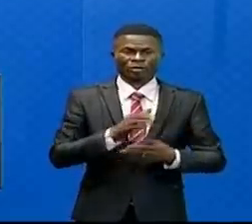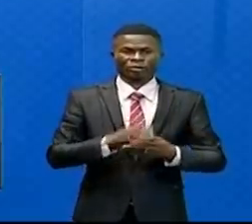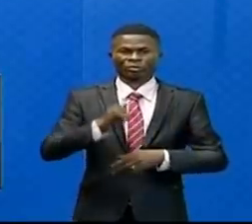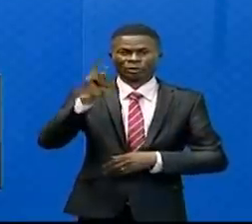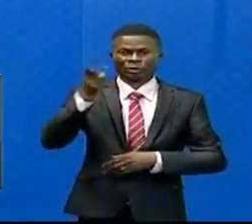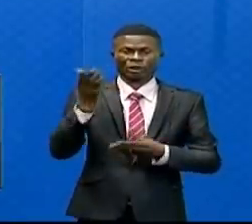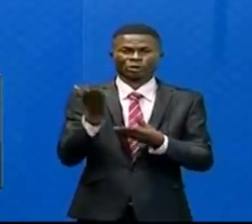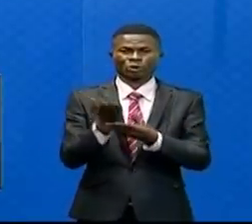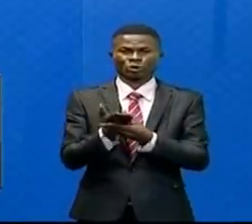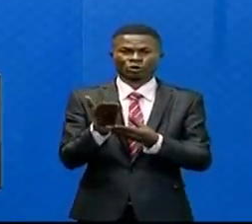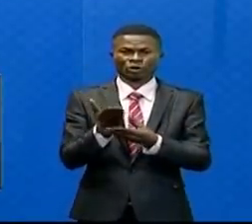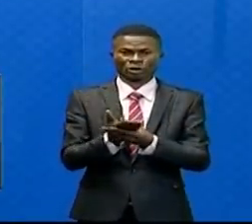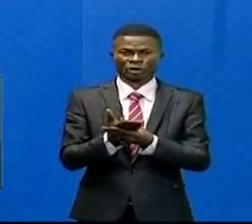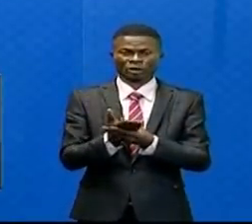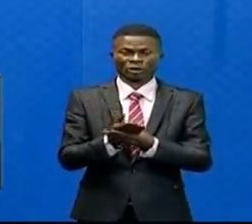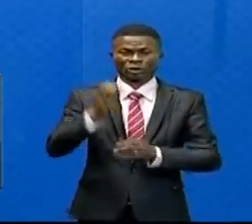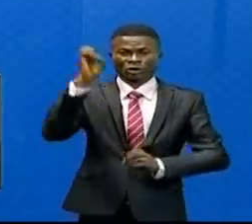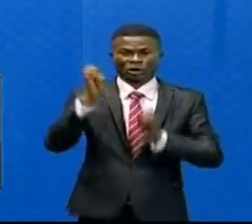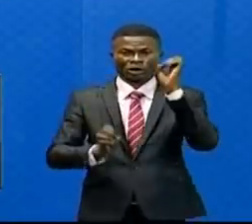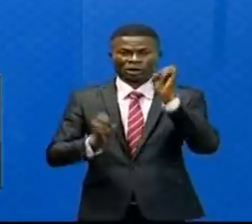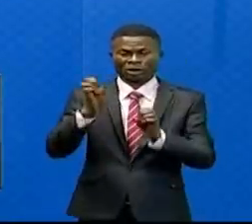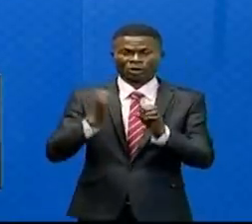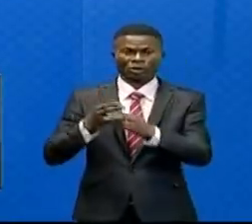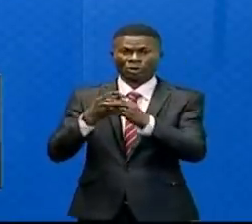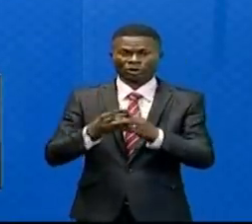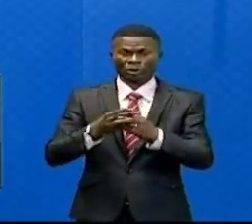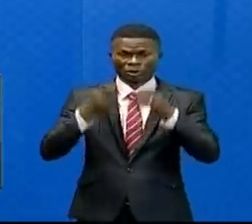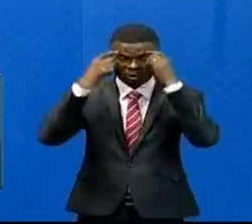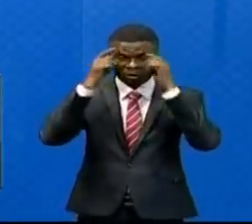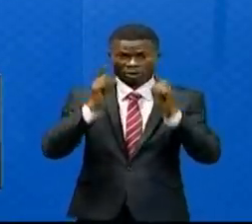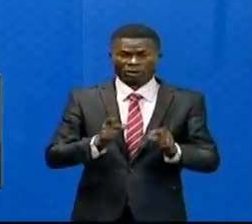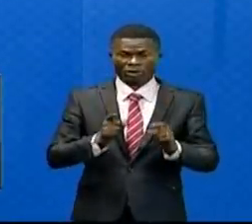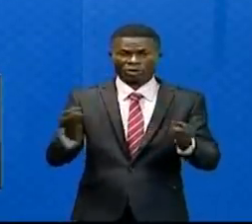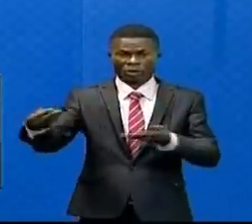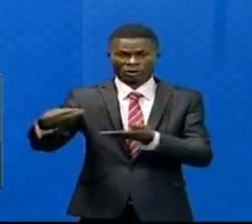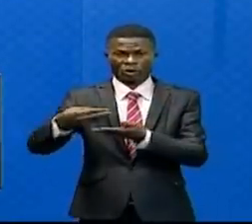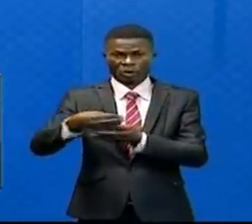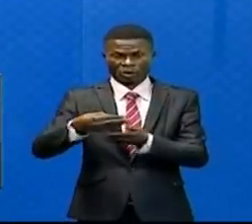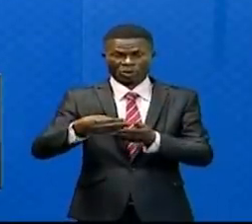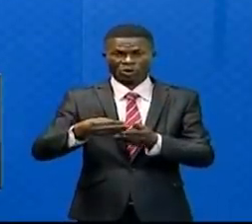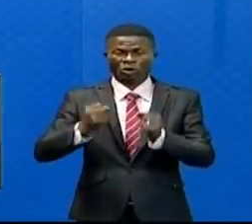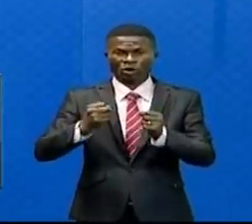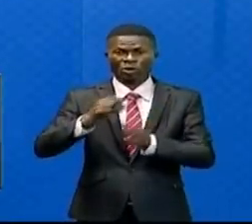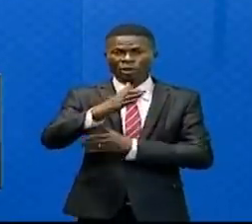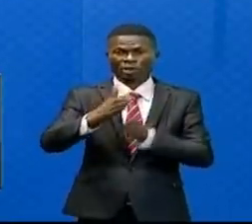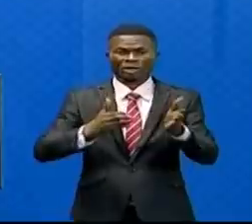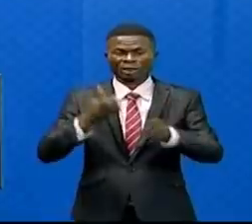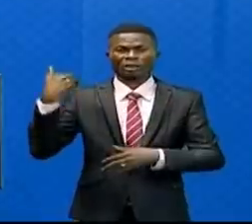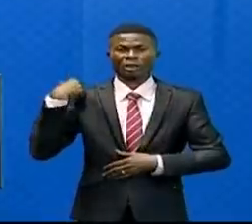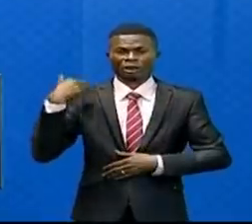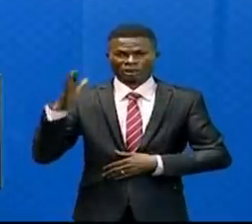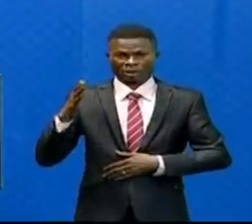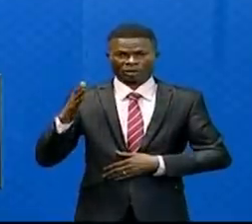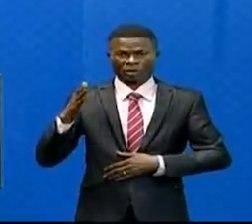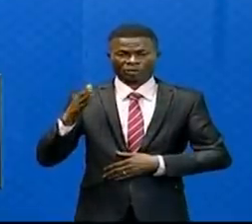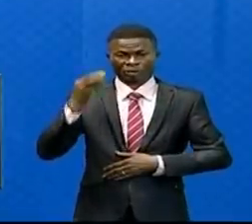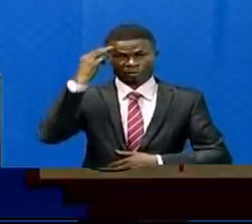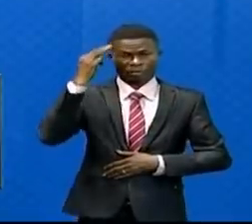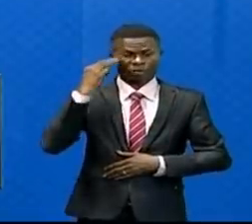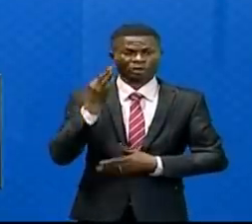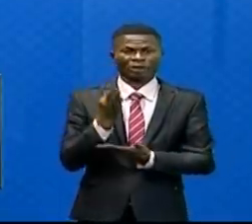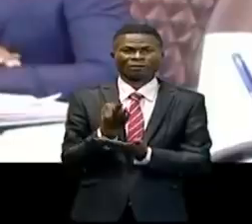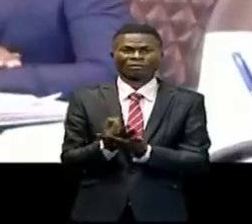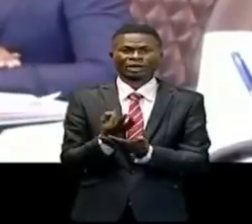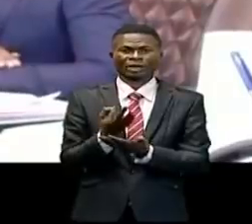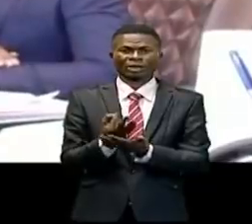Deuxième dossier, évaluation et suivi des mesures pour la mobilisation accrue des recettes de l'État. Le ministre des